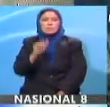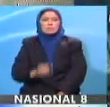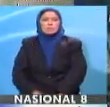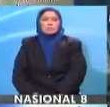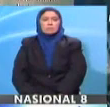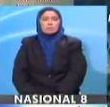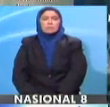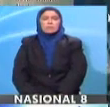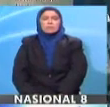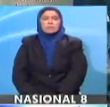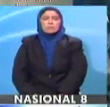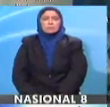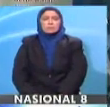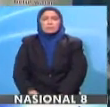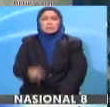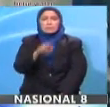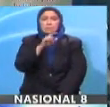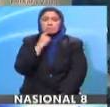marah